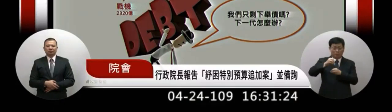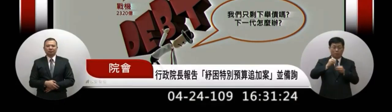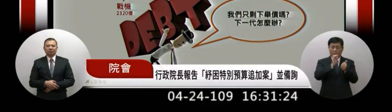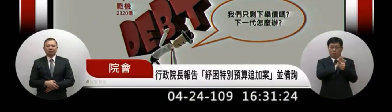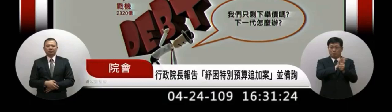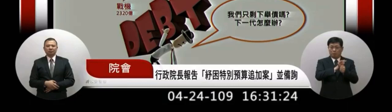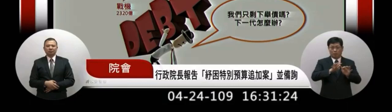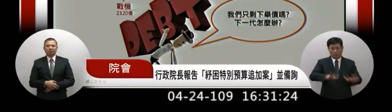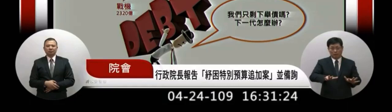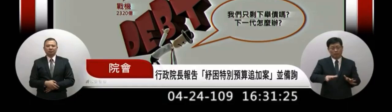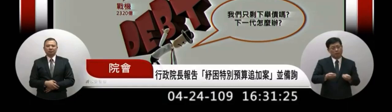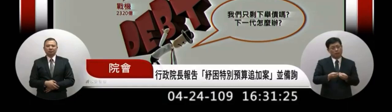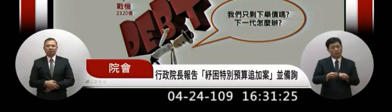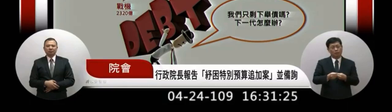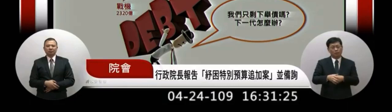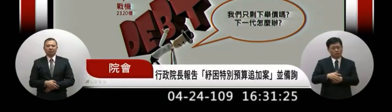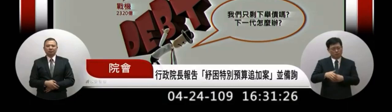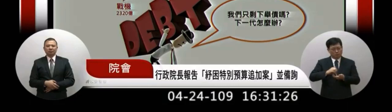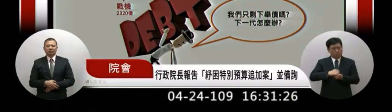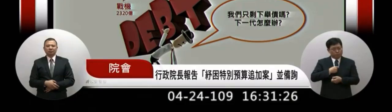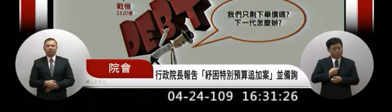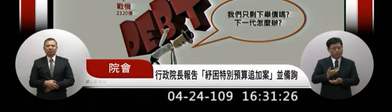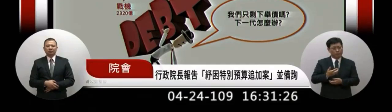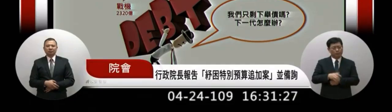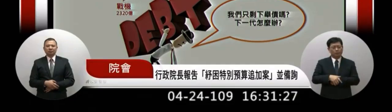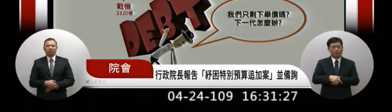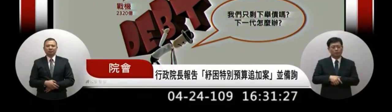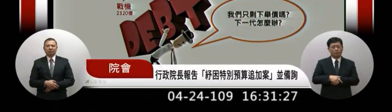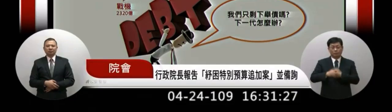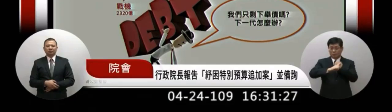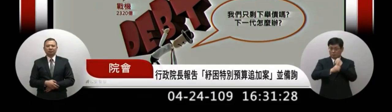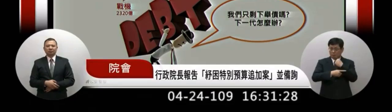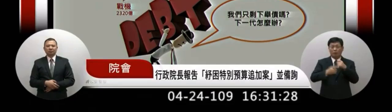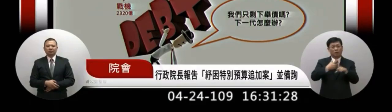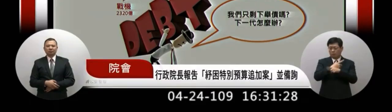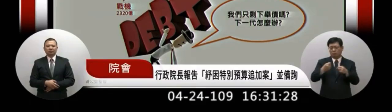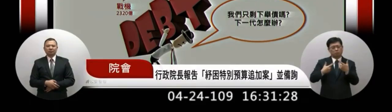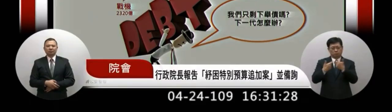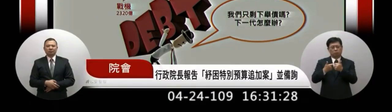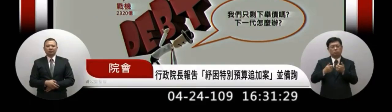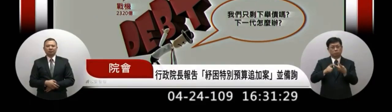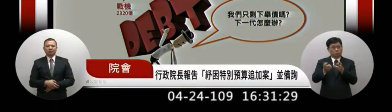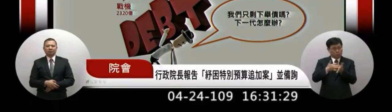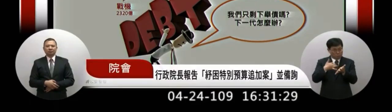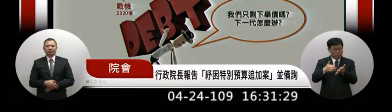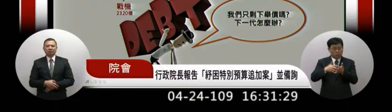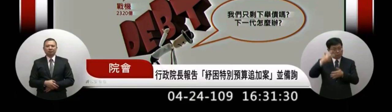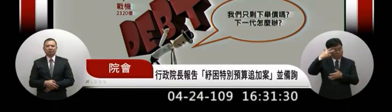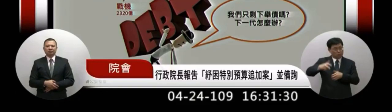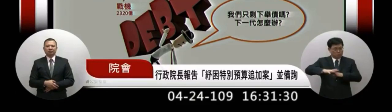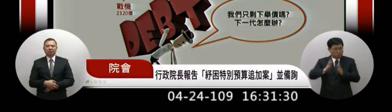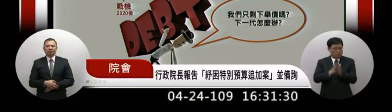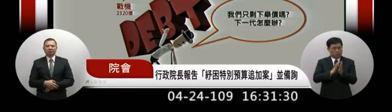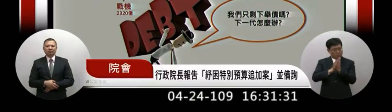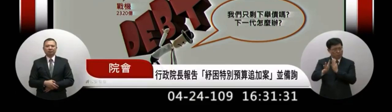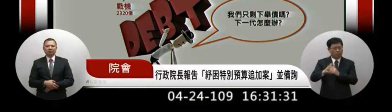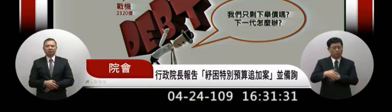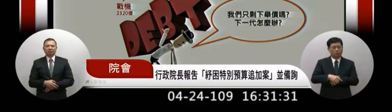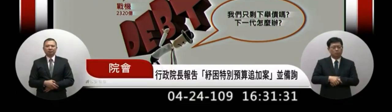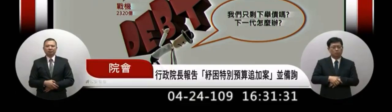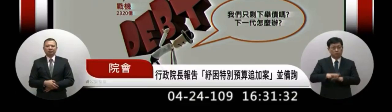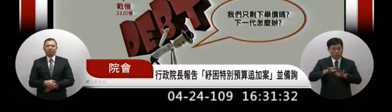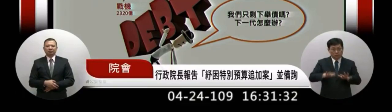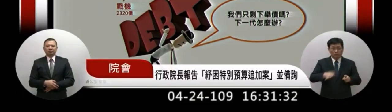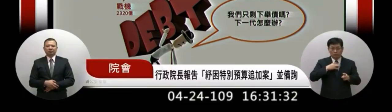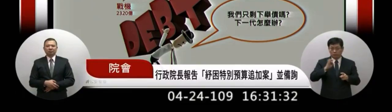是又一定要救，所以你看我们法案全力配合预算，下个礼拜我马上排，我什